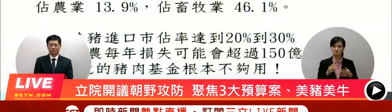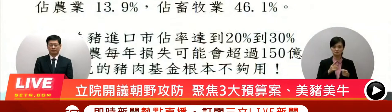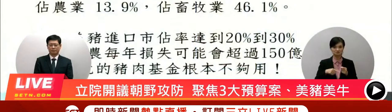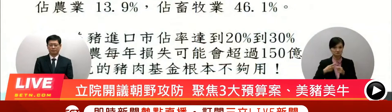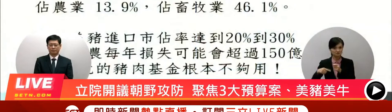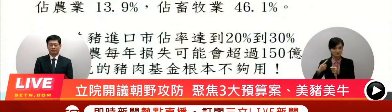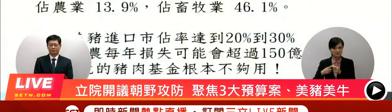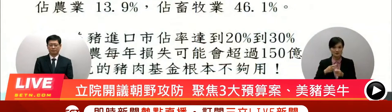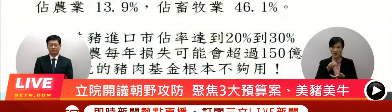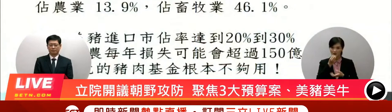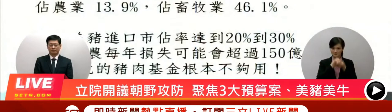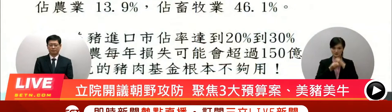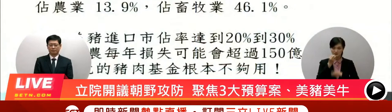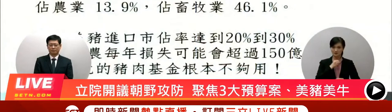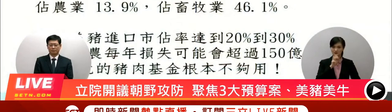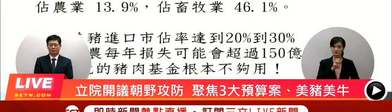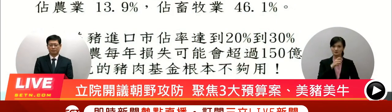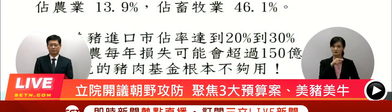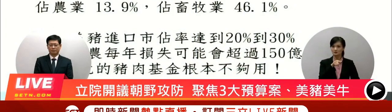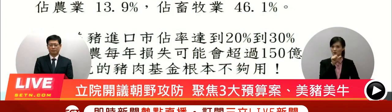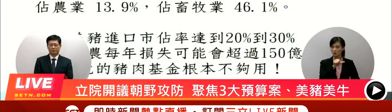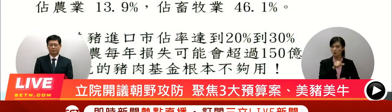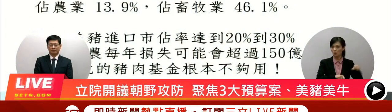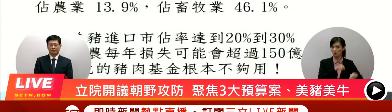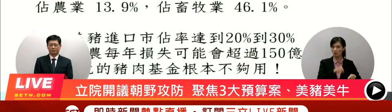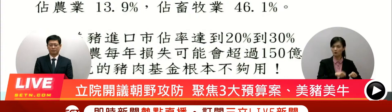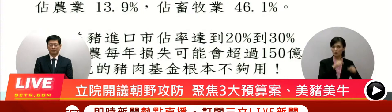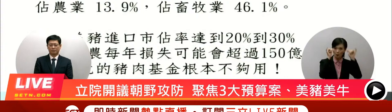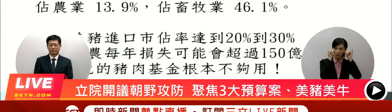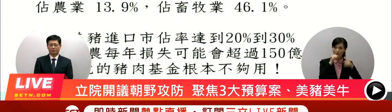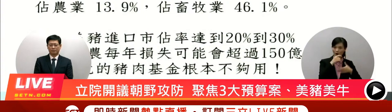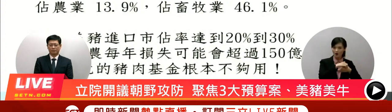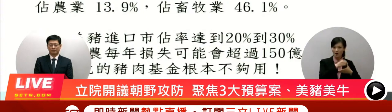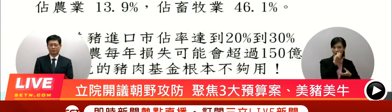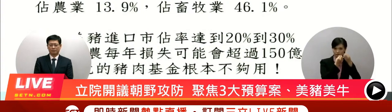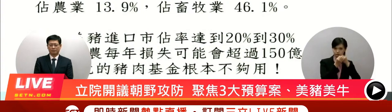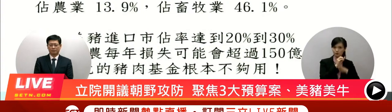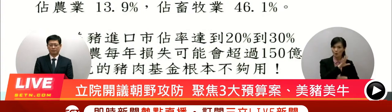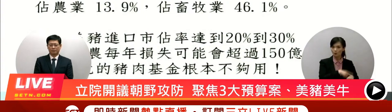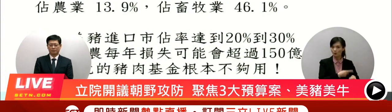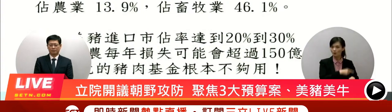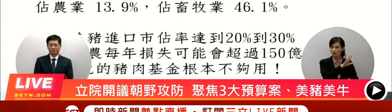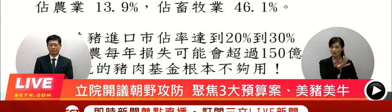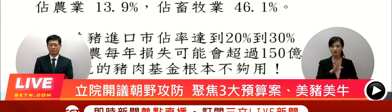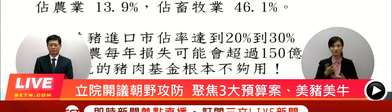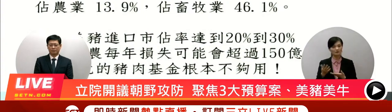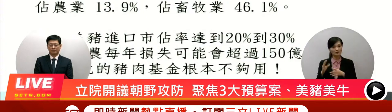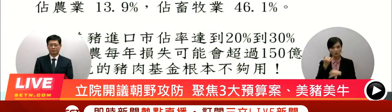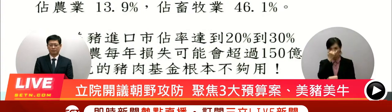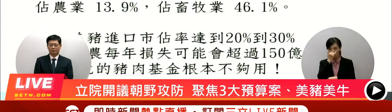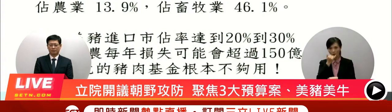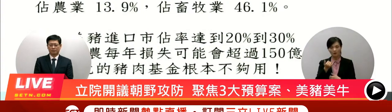36.5公斤。我们吃牛肉才5点多公斤，而且开放的含瘦肉精的